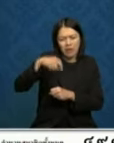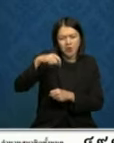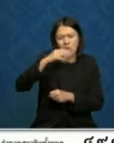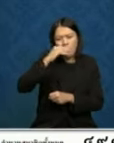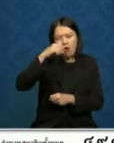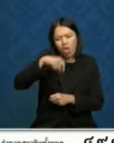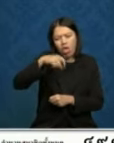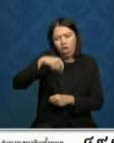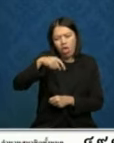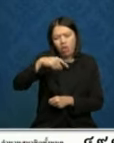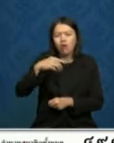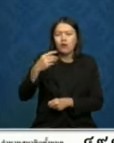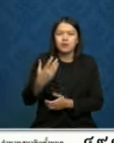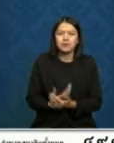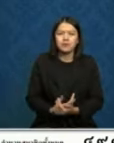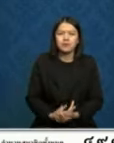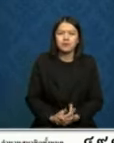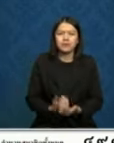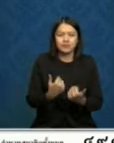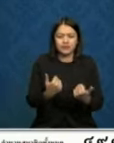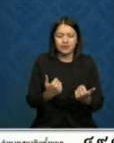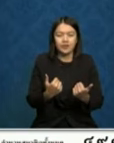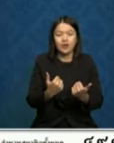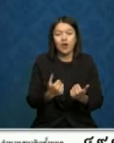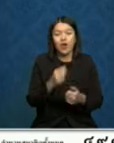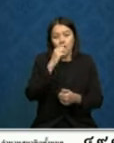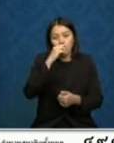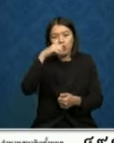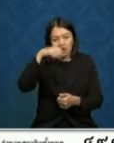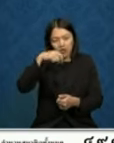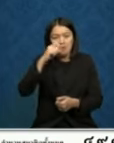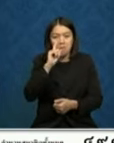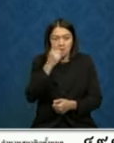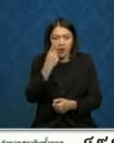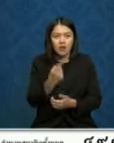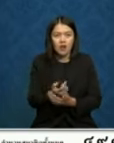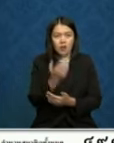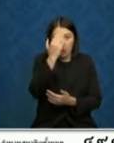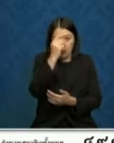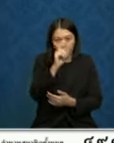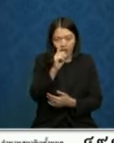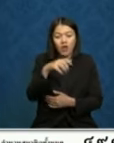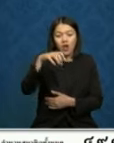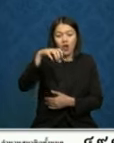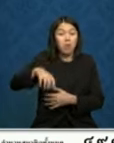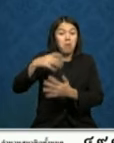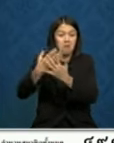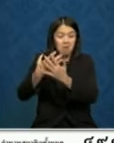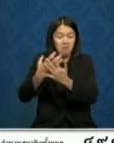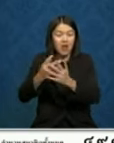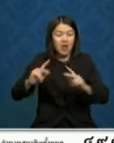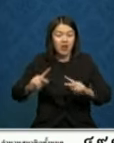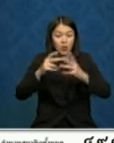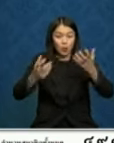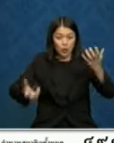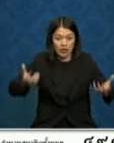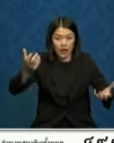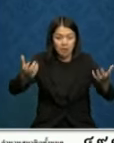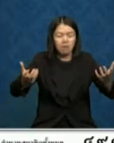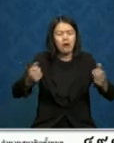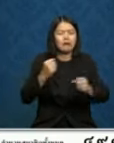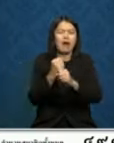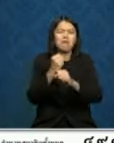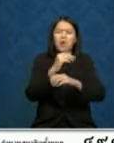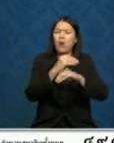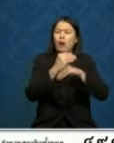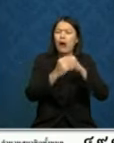พูดไปพูดมานะคะแต่ว่าครั้งนี้ค่ะก็ต้องพูดเรื่องนี้อีกครั้งนะคะเพราะอะไรเพราะว่ากรมราชทัณฑ์ค่ะและกระทรวงยุติธรรมก็ยังคงดำเนิน